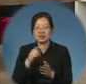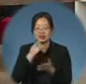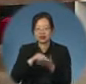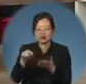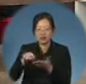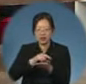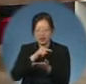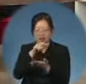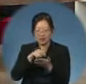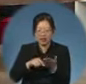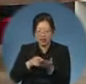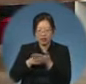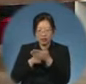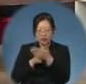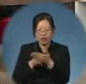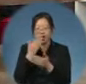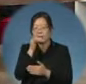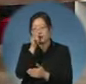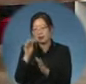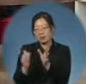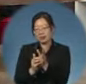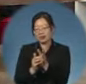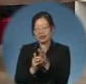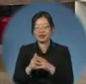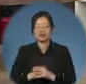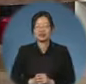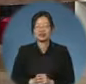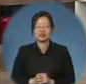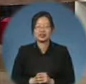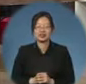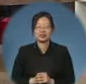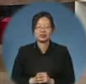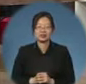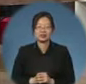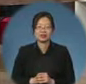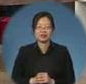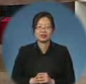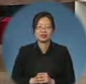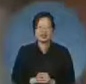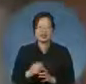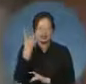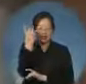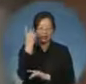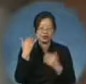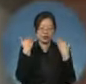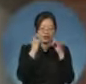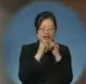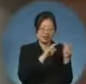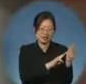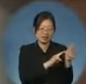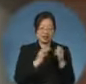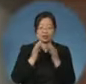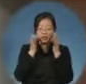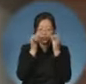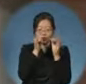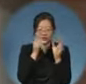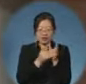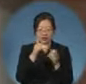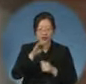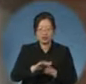배상을 요구할 수 있다고 생각해요 누구 하기 위해서 데다 기성세대의 완탕 힌지를 굉장히 노력했지만